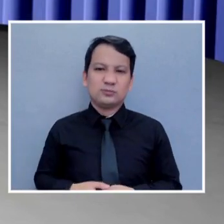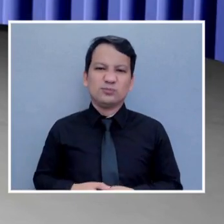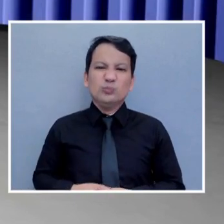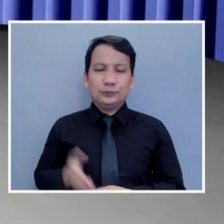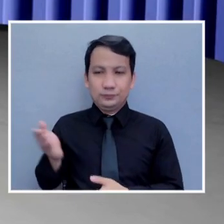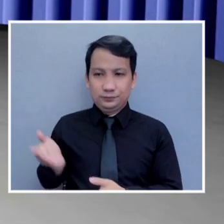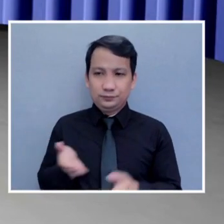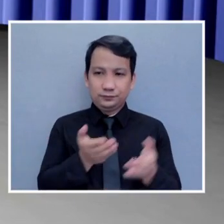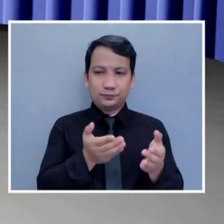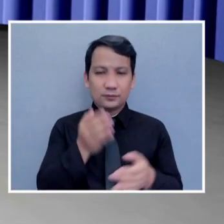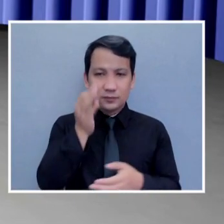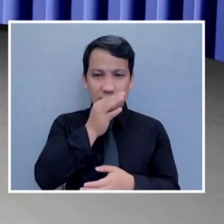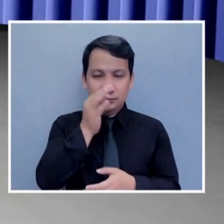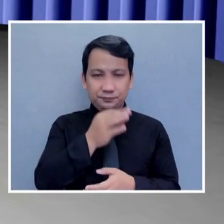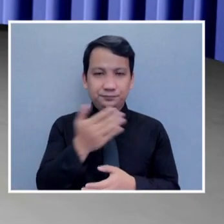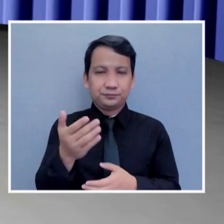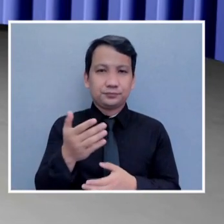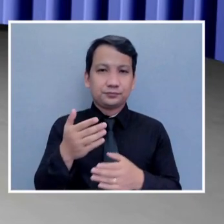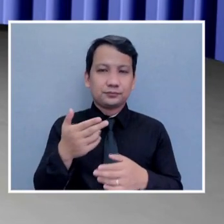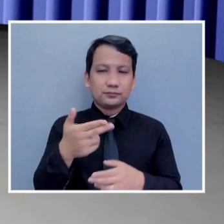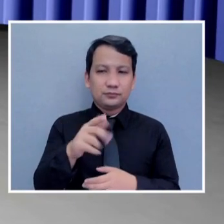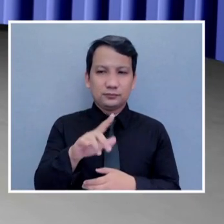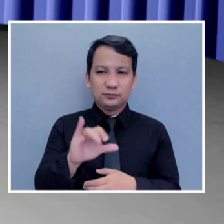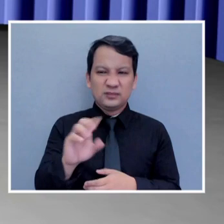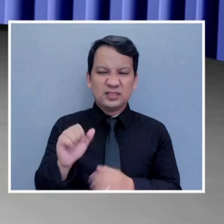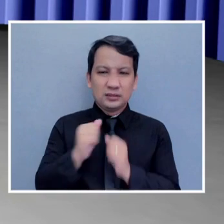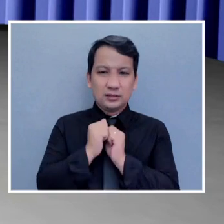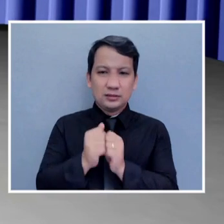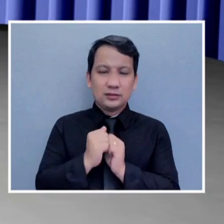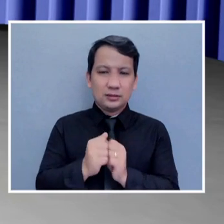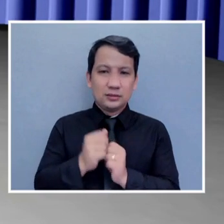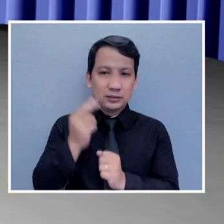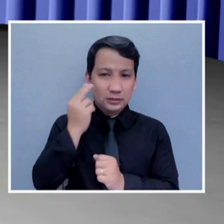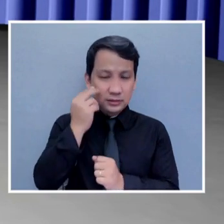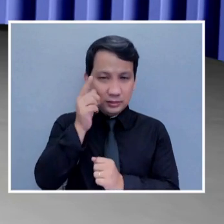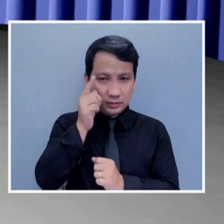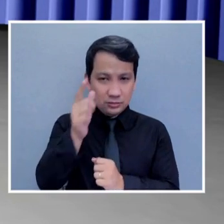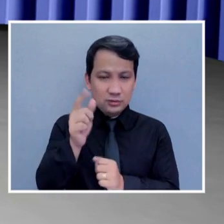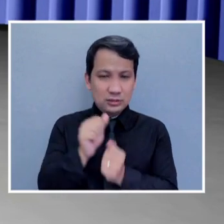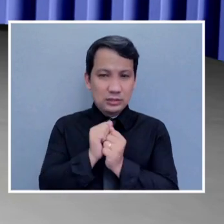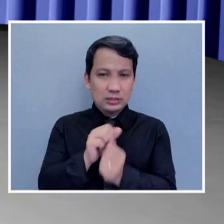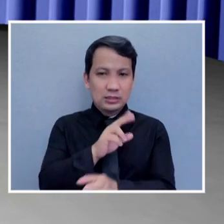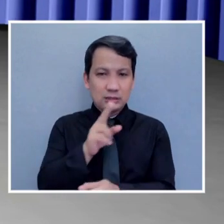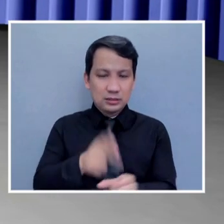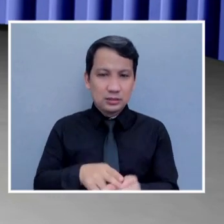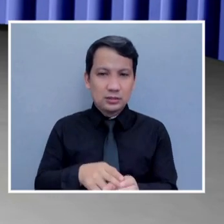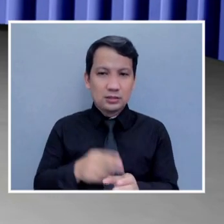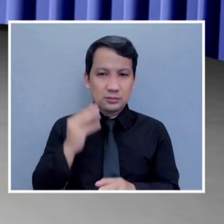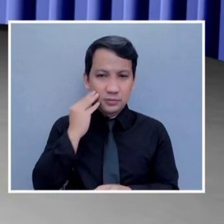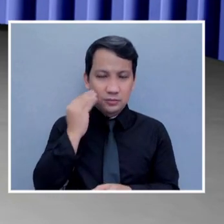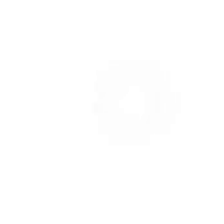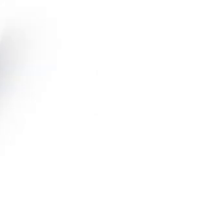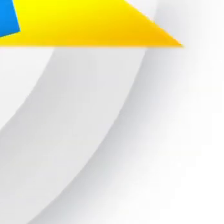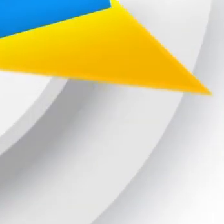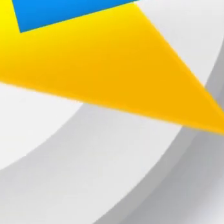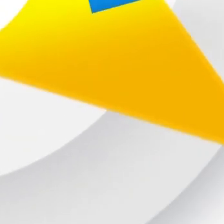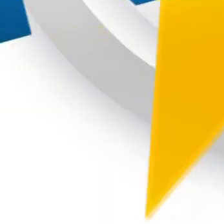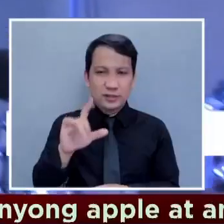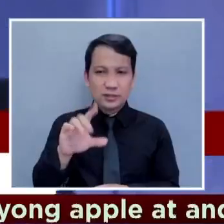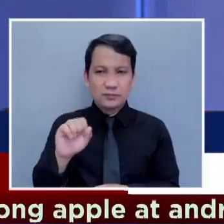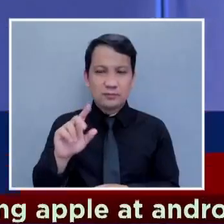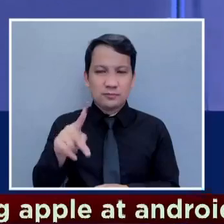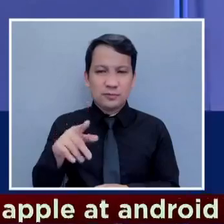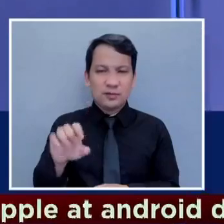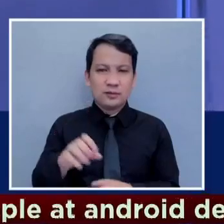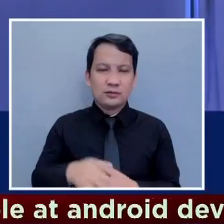kanyang Pinoy talent sa Hollywood, kabilang na si Nadine Lustre. Nagpapatrol, MJ Felipe. I would